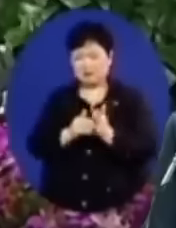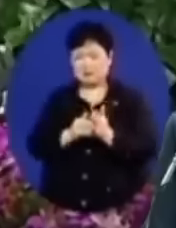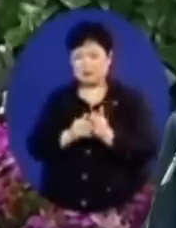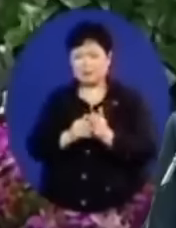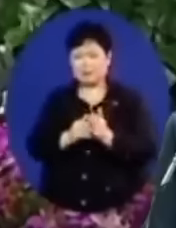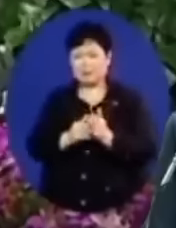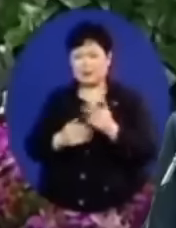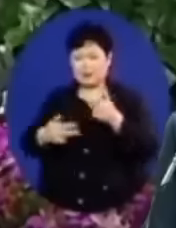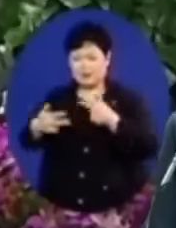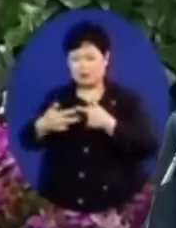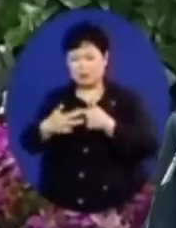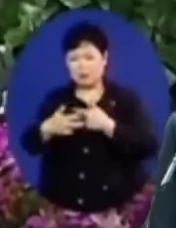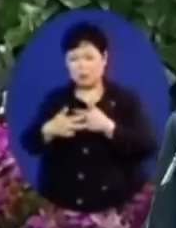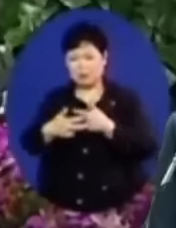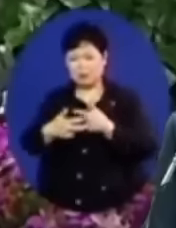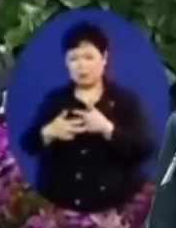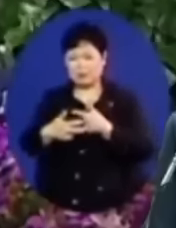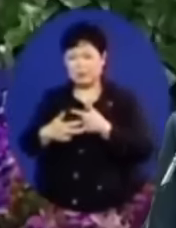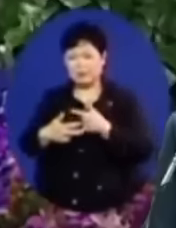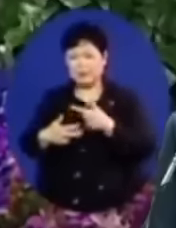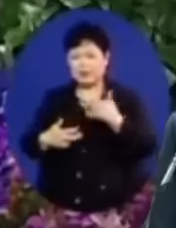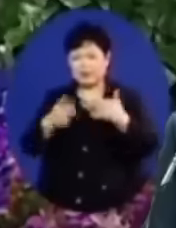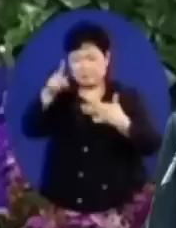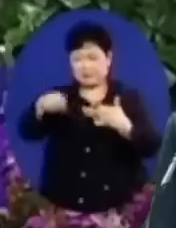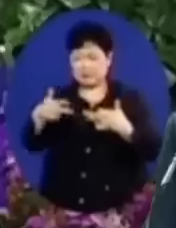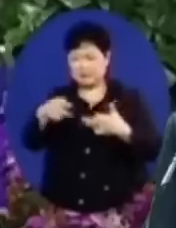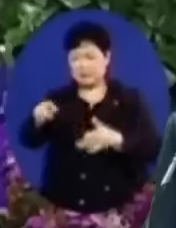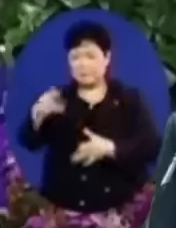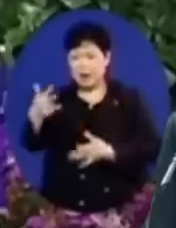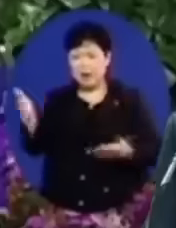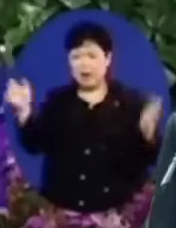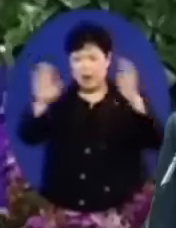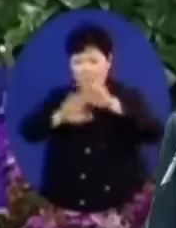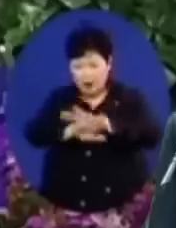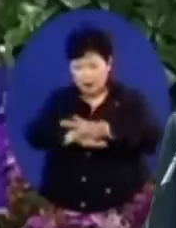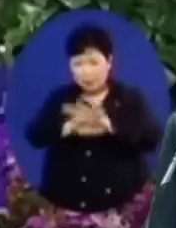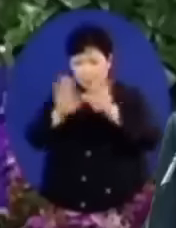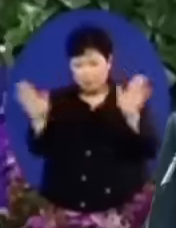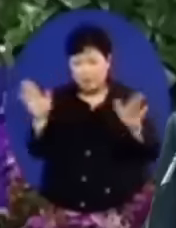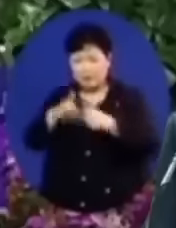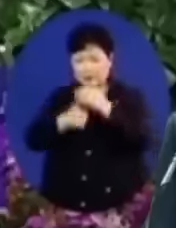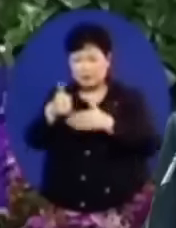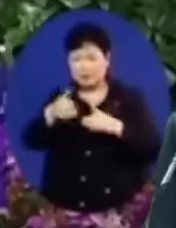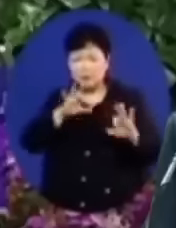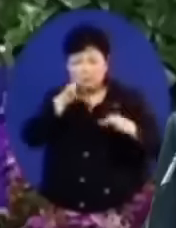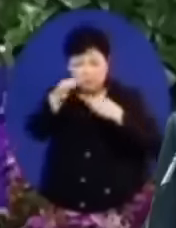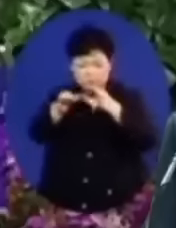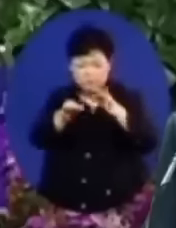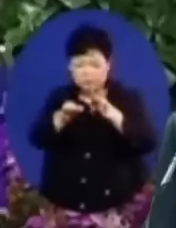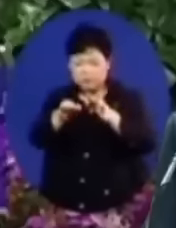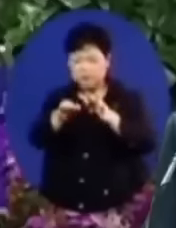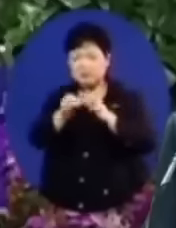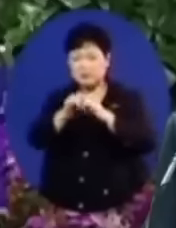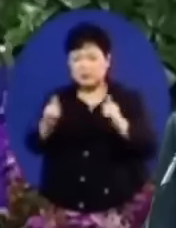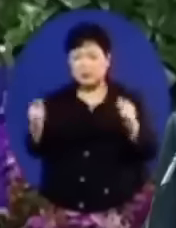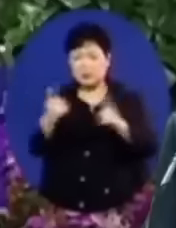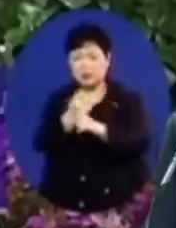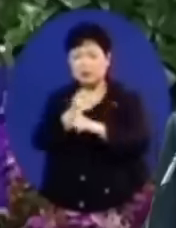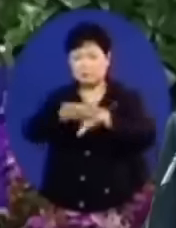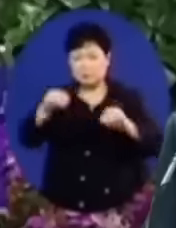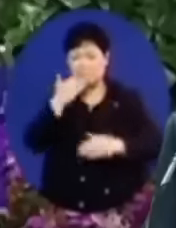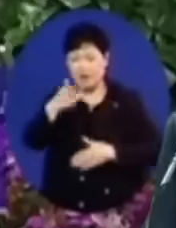누가복음 18장 7절로 8절에 하물며 하나님께서 그 밤낮 부르짖는 택하신 자들의 원한을 풀어주지 아니하시겠느냐, 그들에게